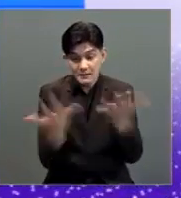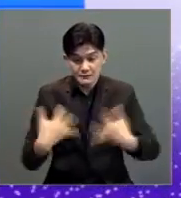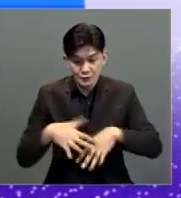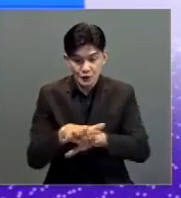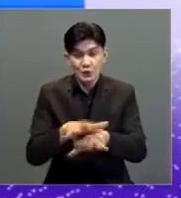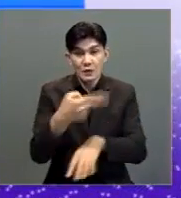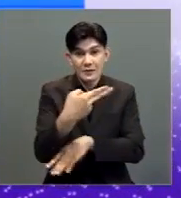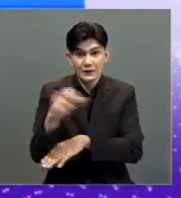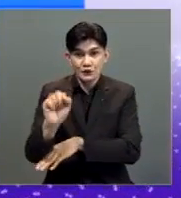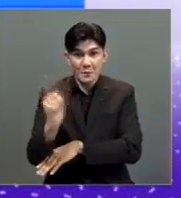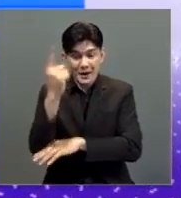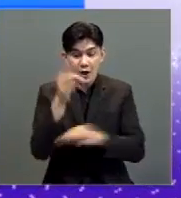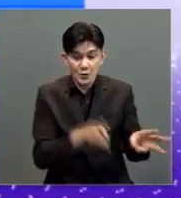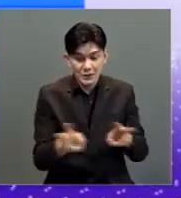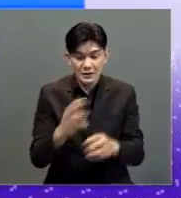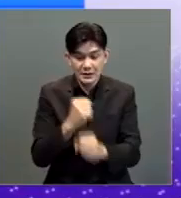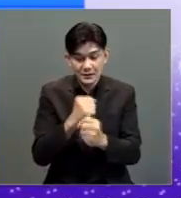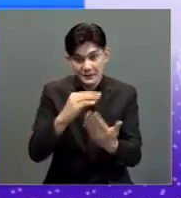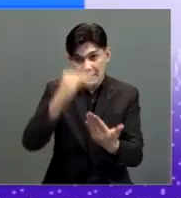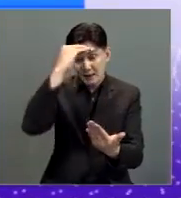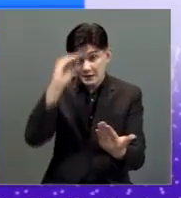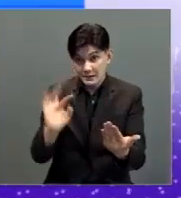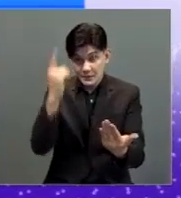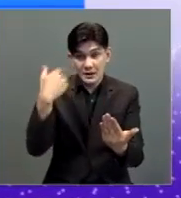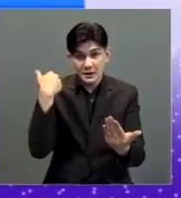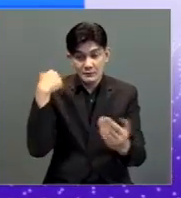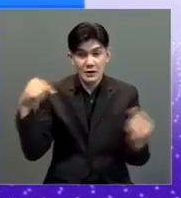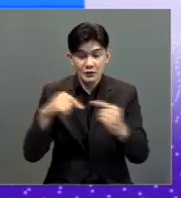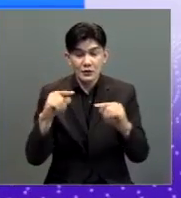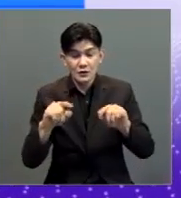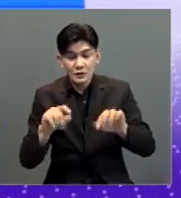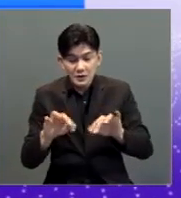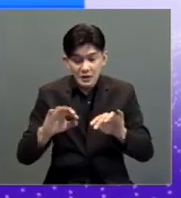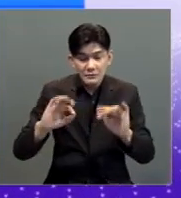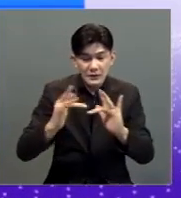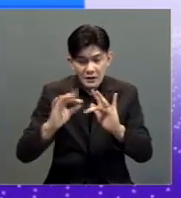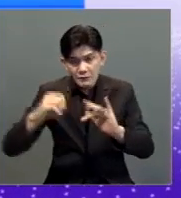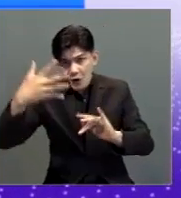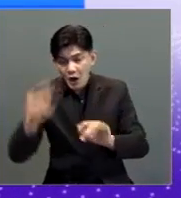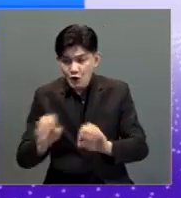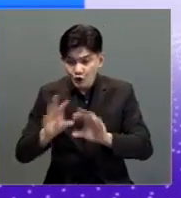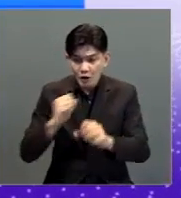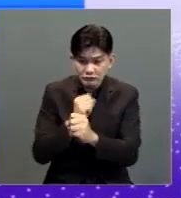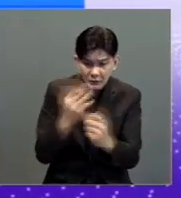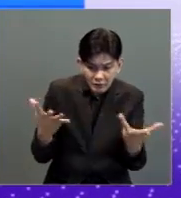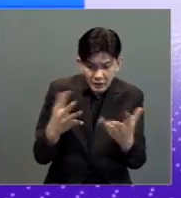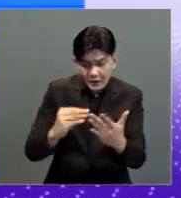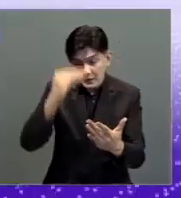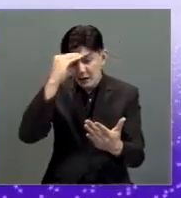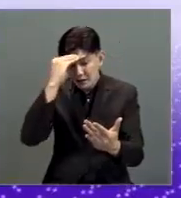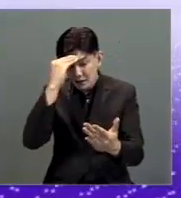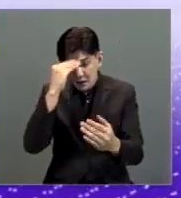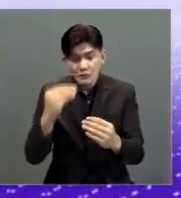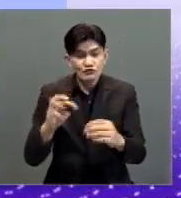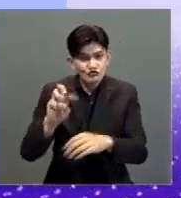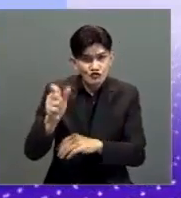องกับหลักสูตรและวางแนวทางการศึกษาอาจจะเป็นการสอนผ่านออนไลน์สอนทางไกลทำยังไงให้น้องๆสามารถทำ